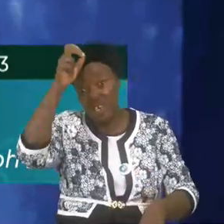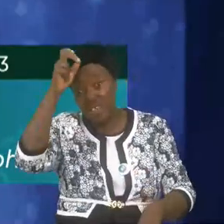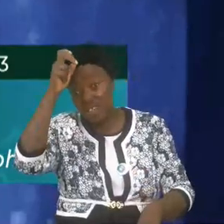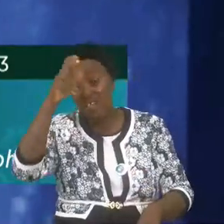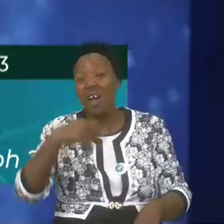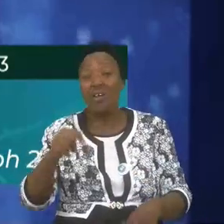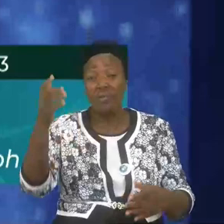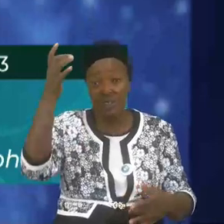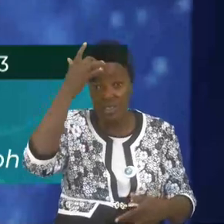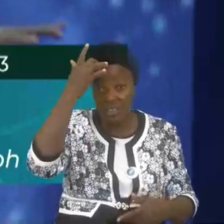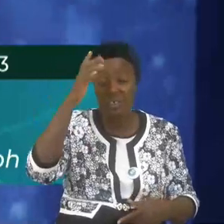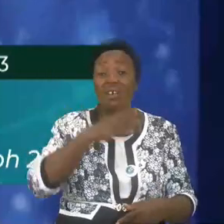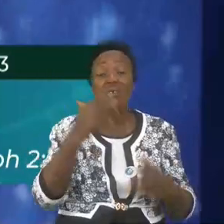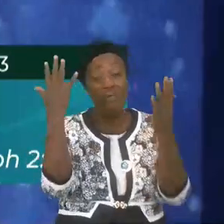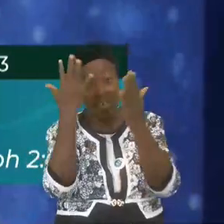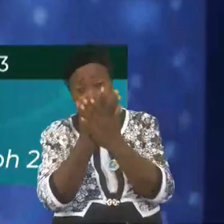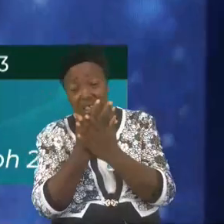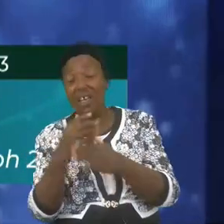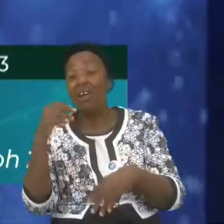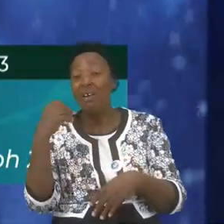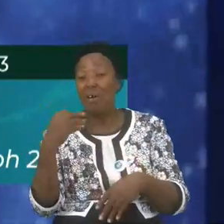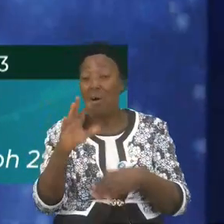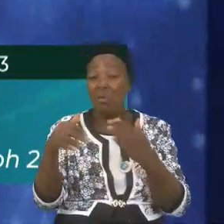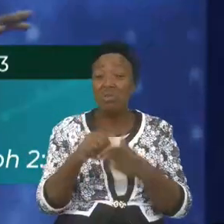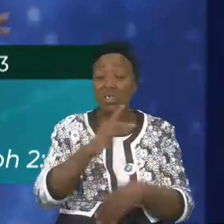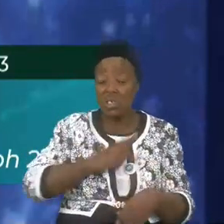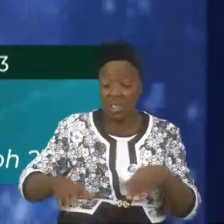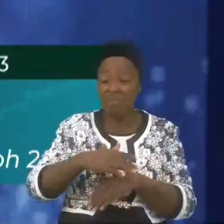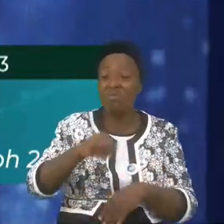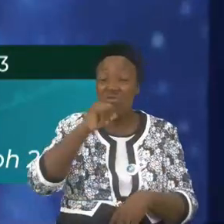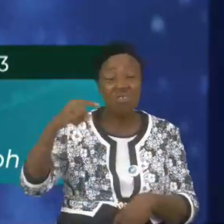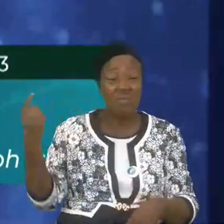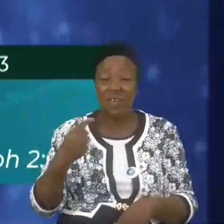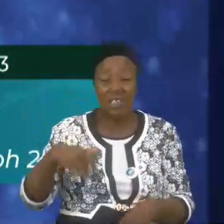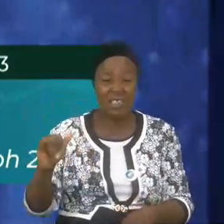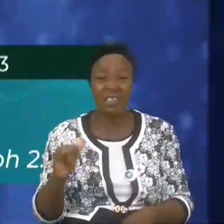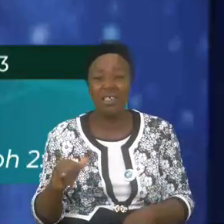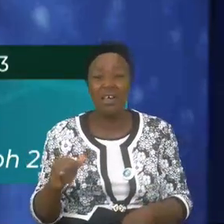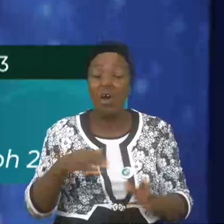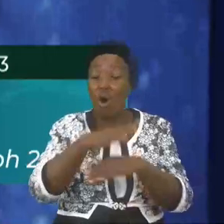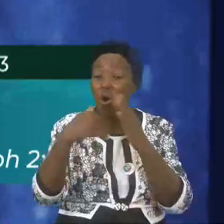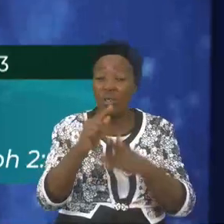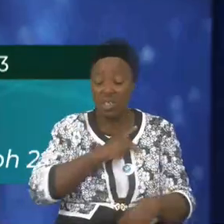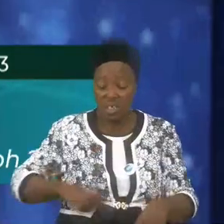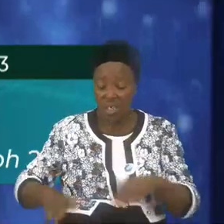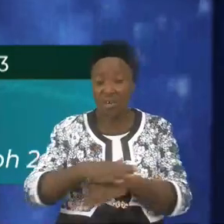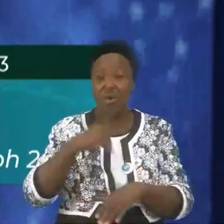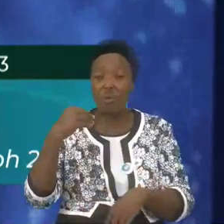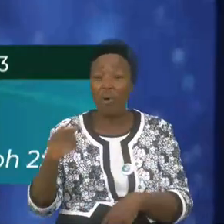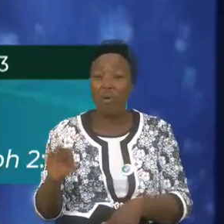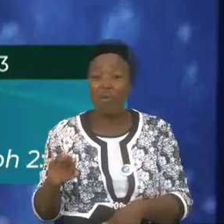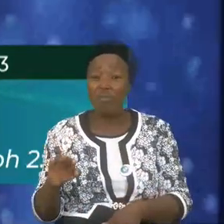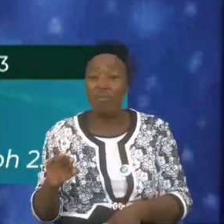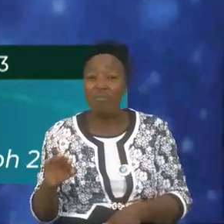145, le règne des maladies n'est pas éternel. Le règne des démons n'est pas éternel. Tous les